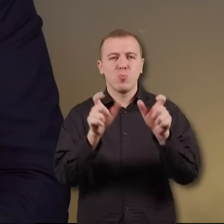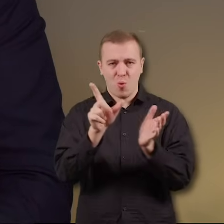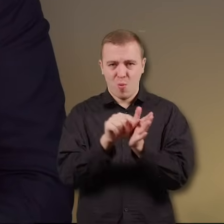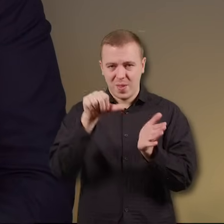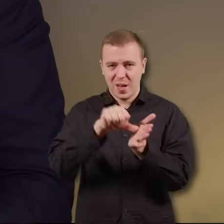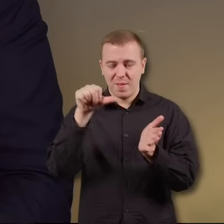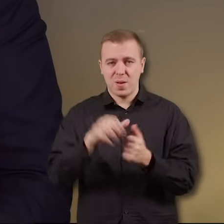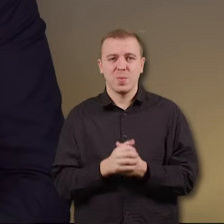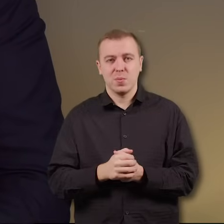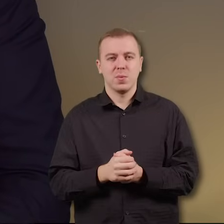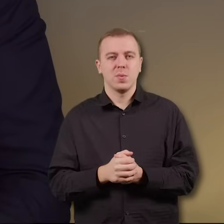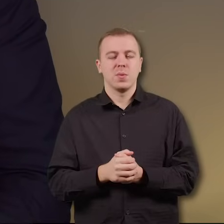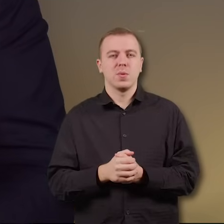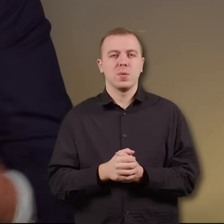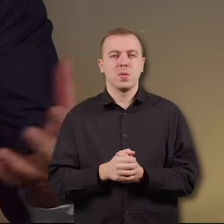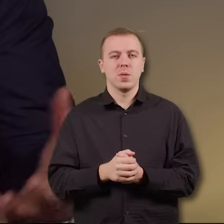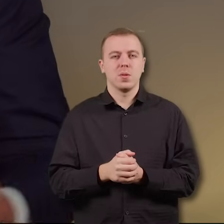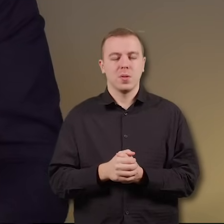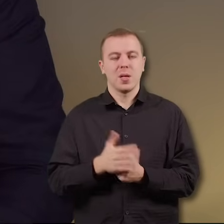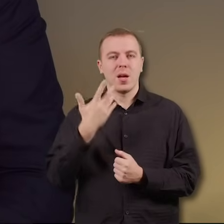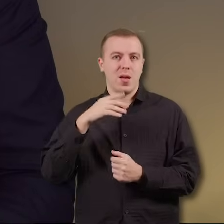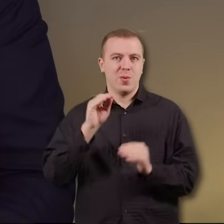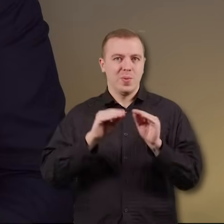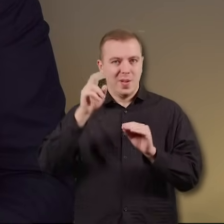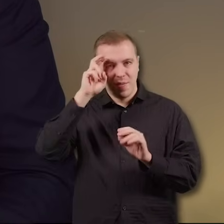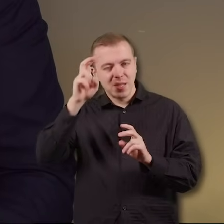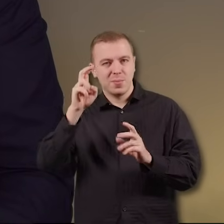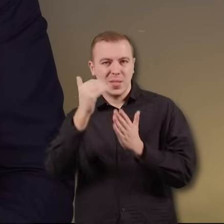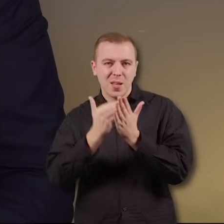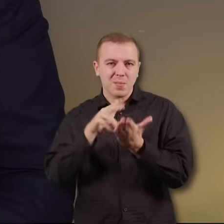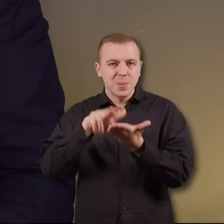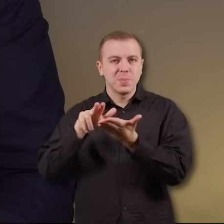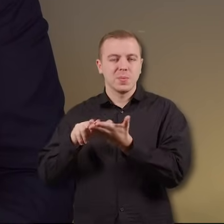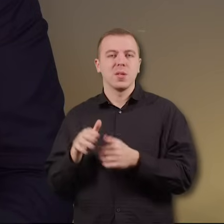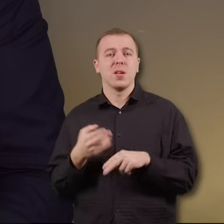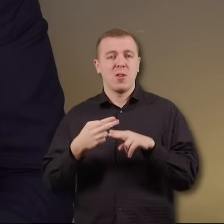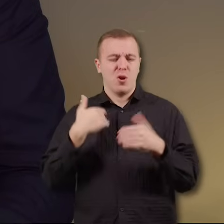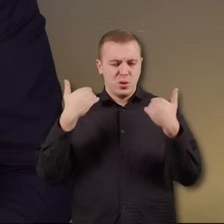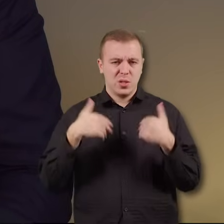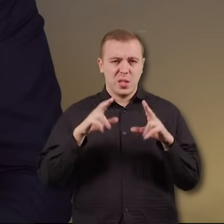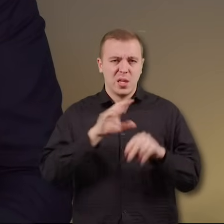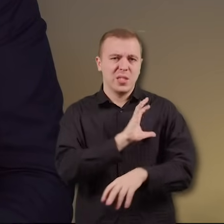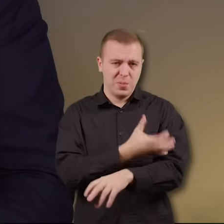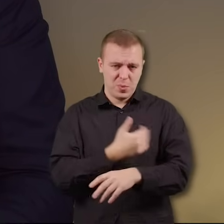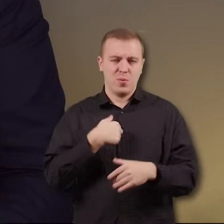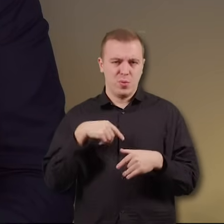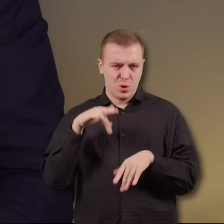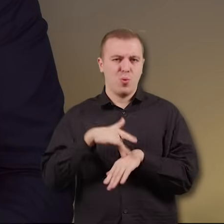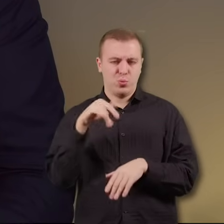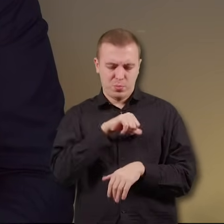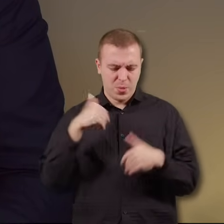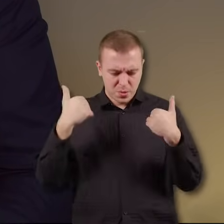turi dalyvauti valstybės įstatymų kūrime. aš tokiu stipriu jaučiuosi